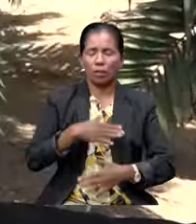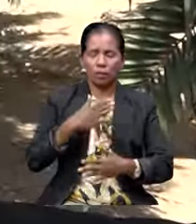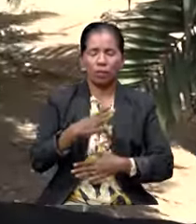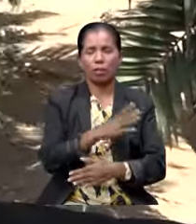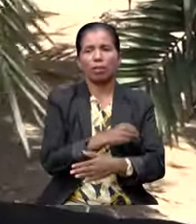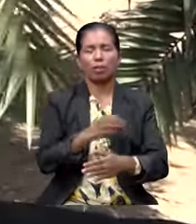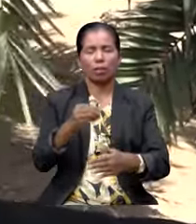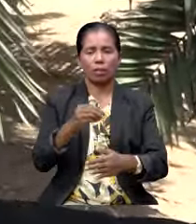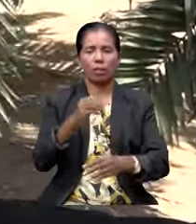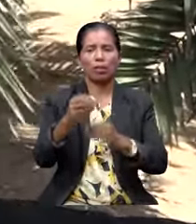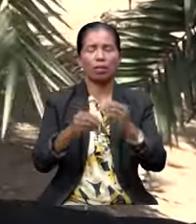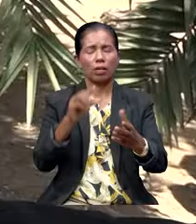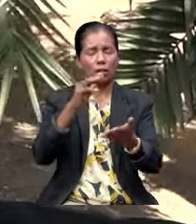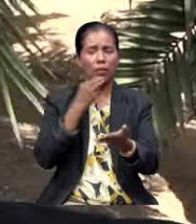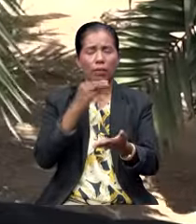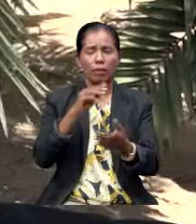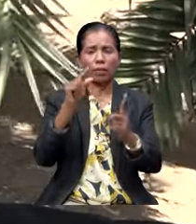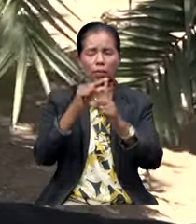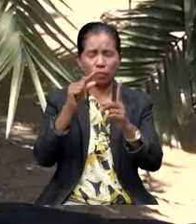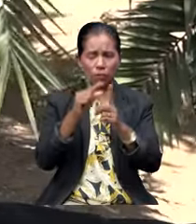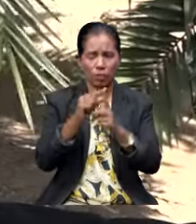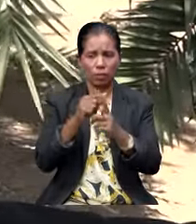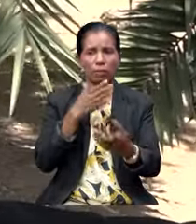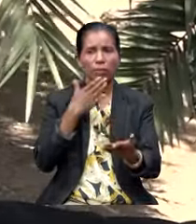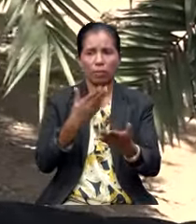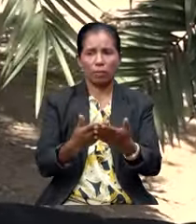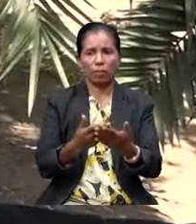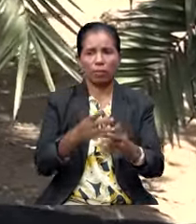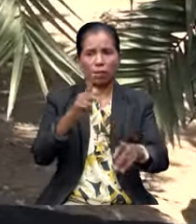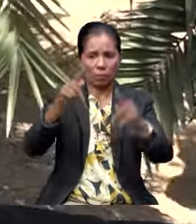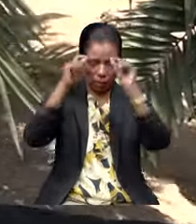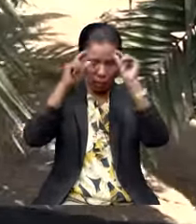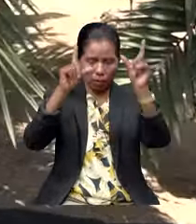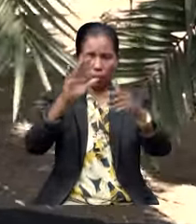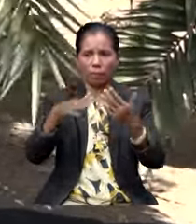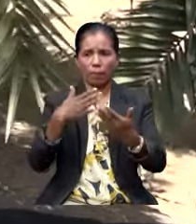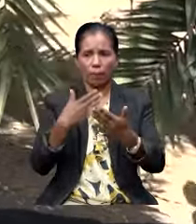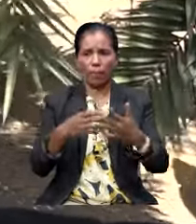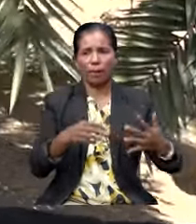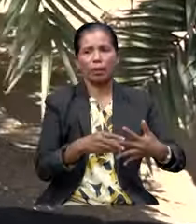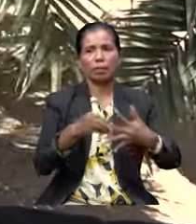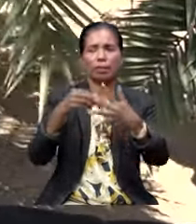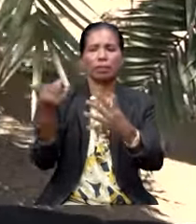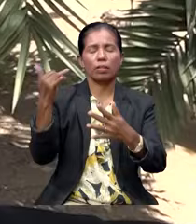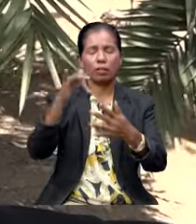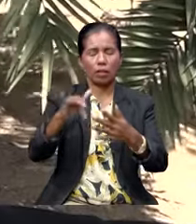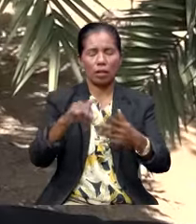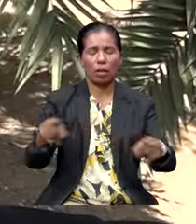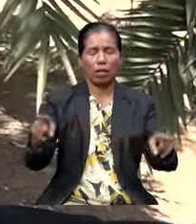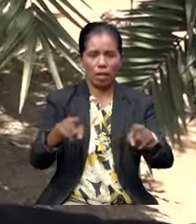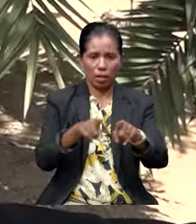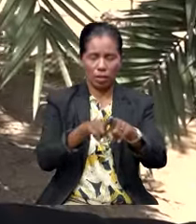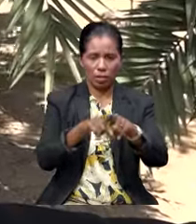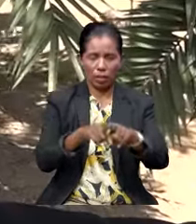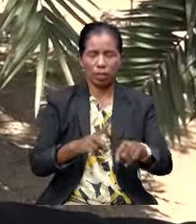nebe ma kona tebes nya fo ni isin tebes kona duni Timor Ansira liliu basira nebe vida consagrada no vida